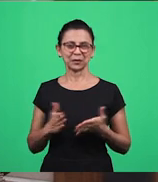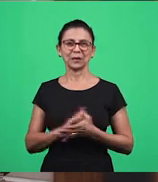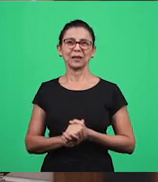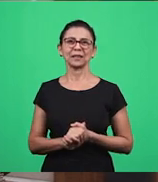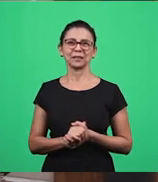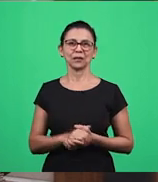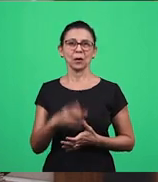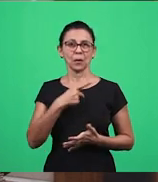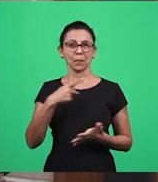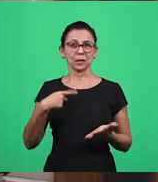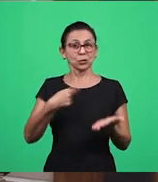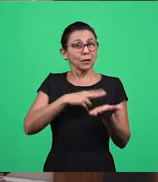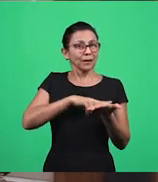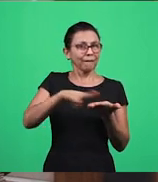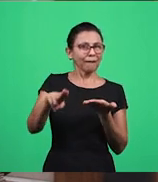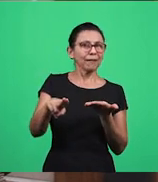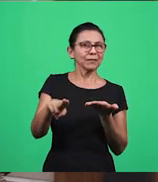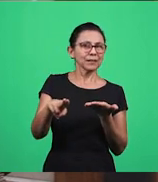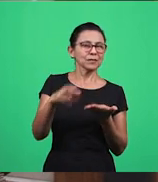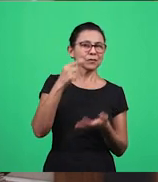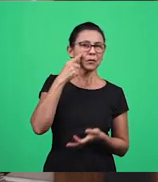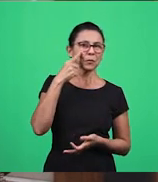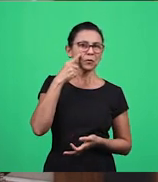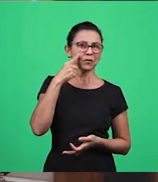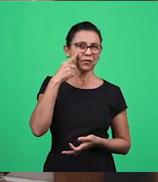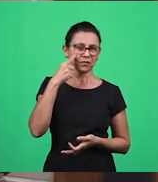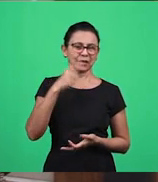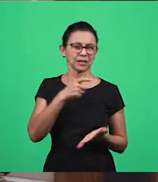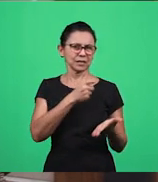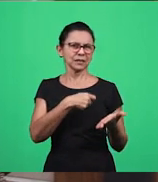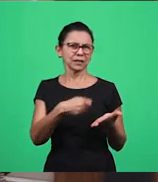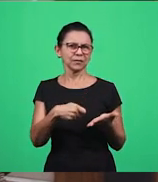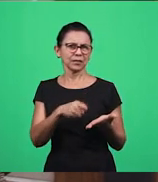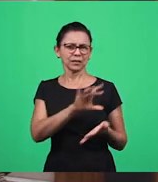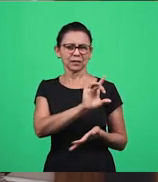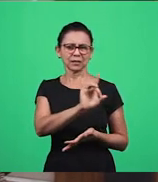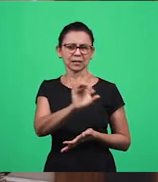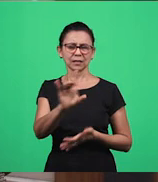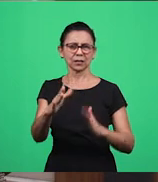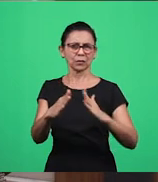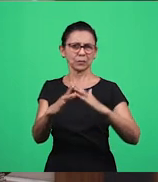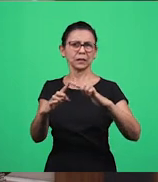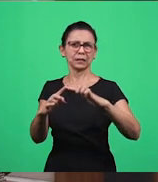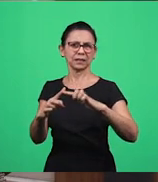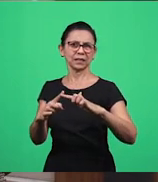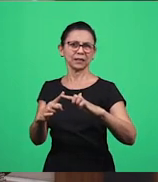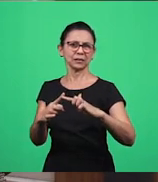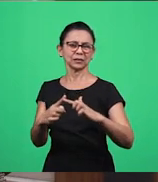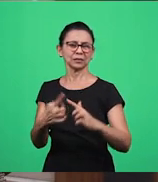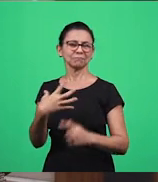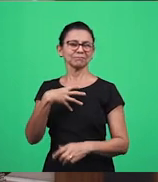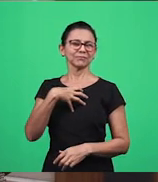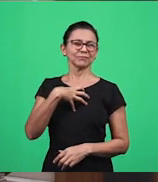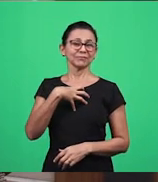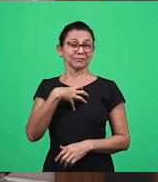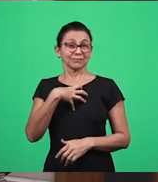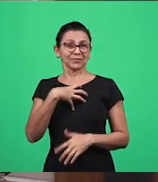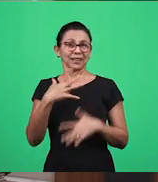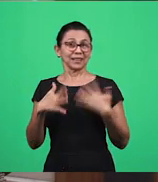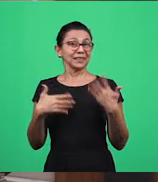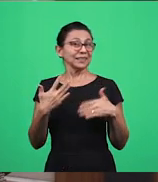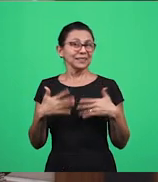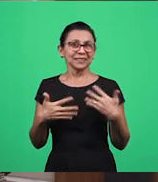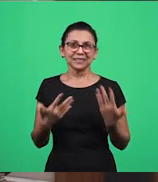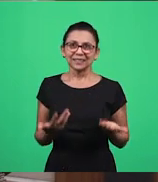Возлюбленные братья и сестры, сейчас мы послушаем пасторские послания, которые пастора написали для своих